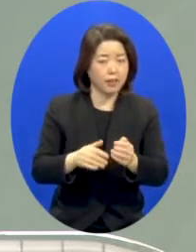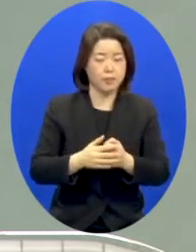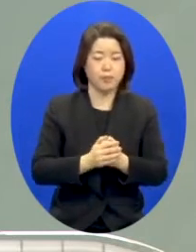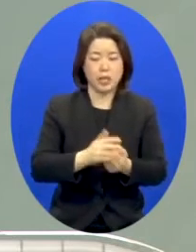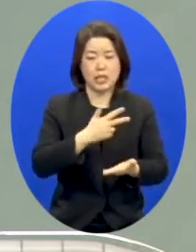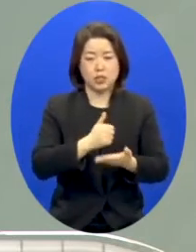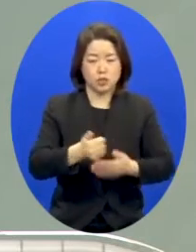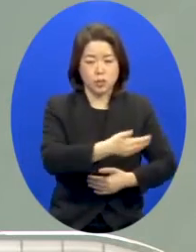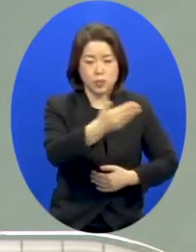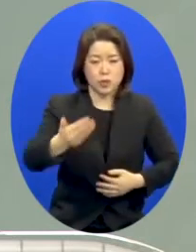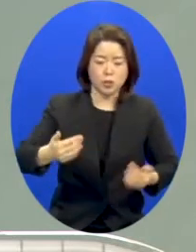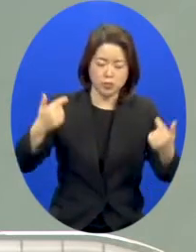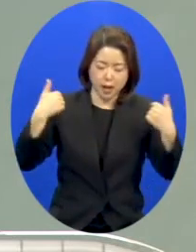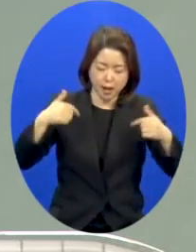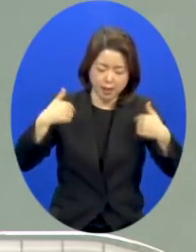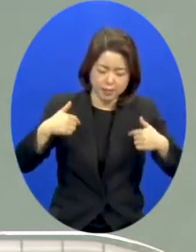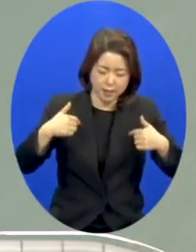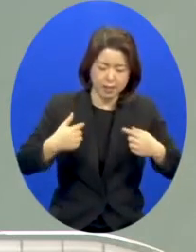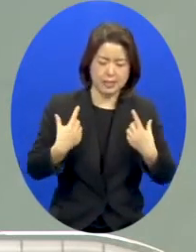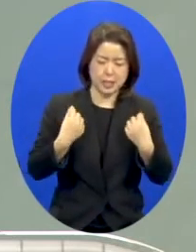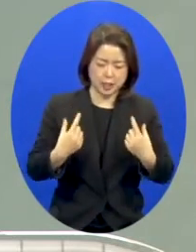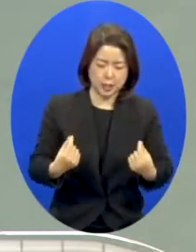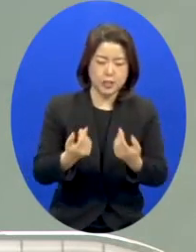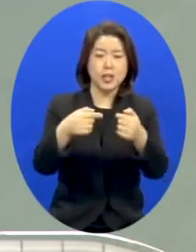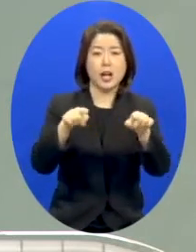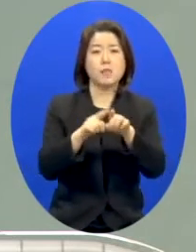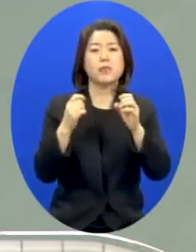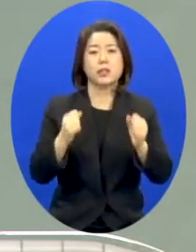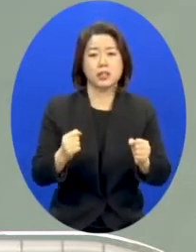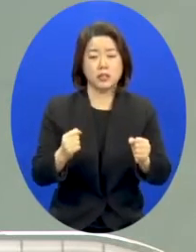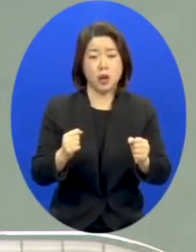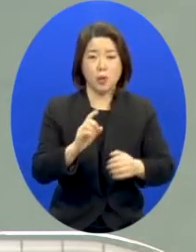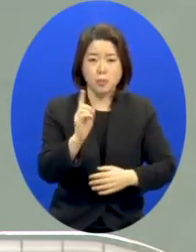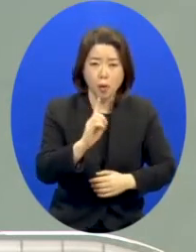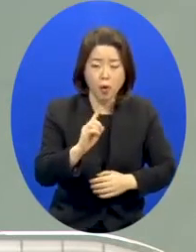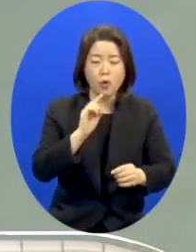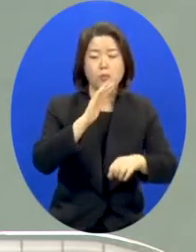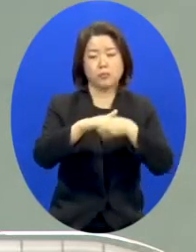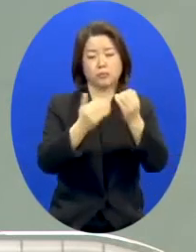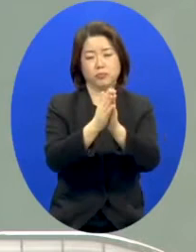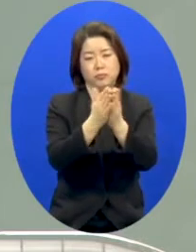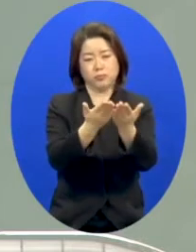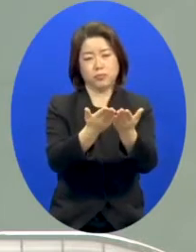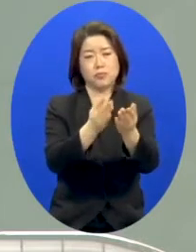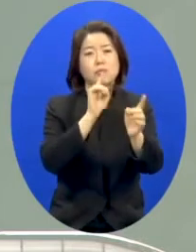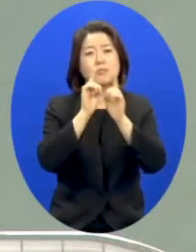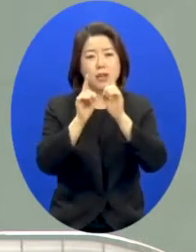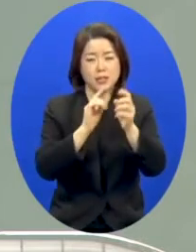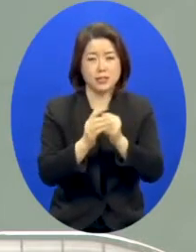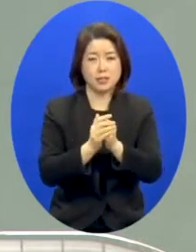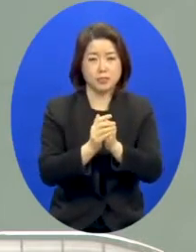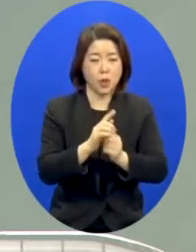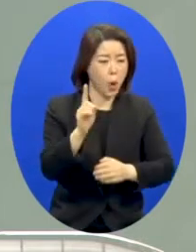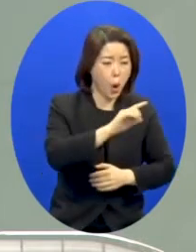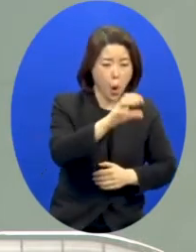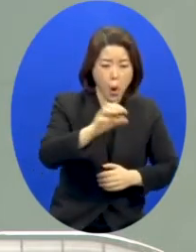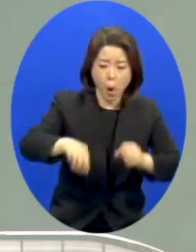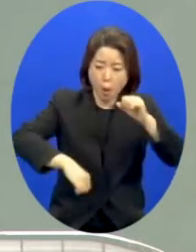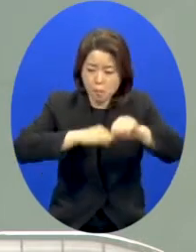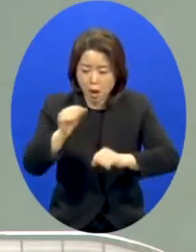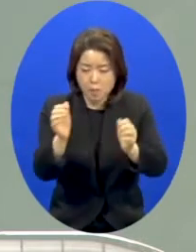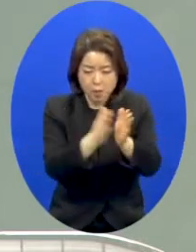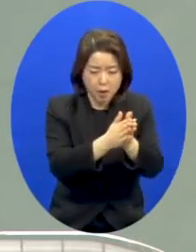여러분과 늘 같이 계십니다 말씀 임 어디서나 펼쳐서 읽을 수 있는 말씀입니다